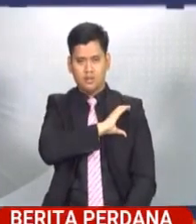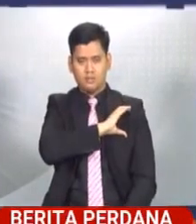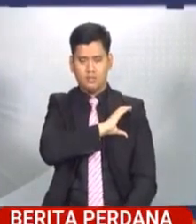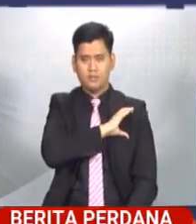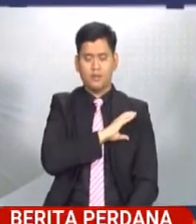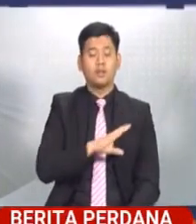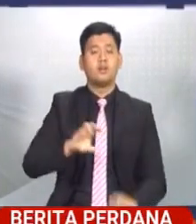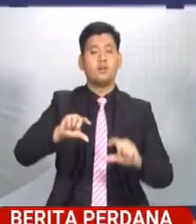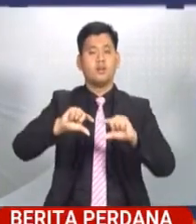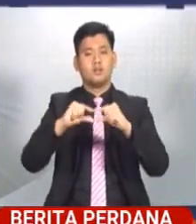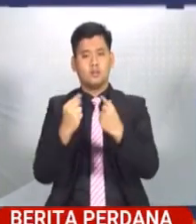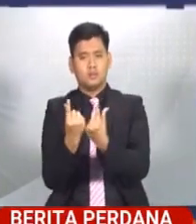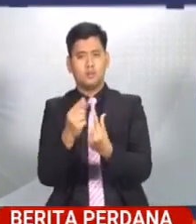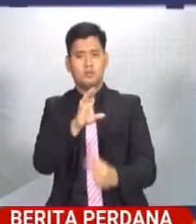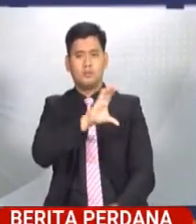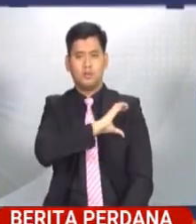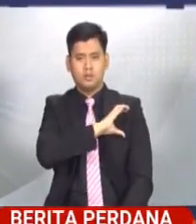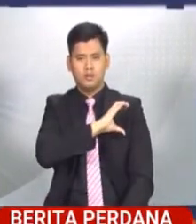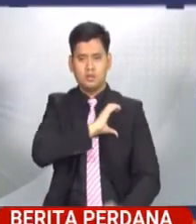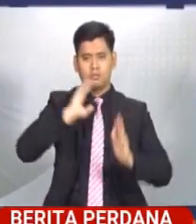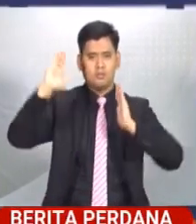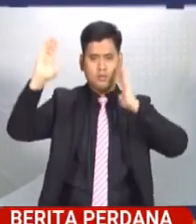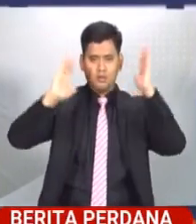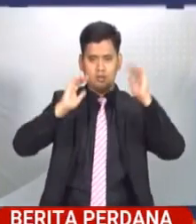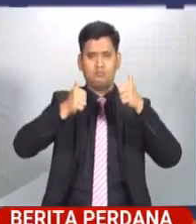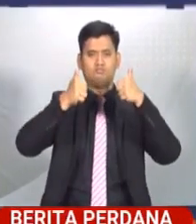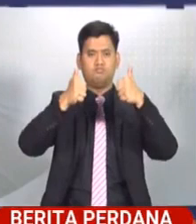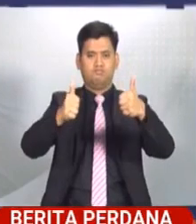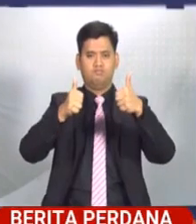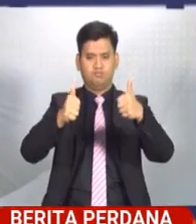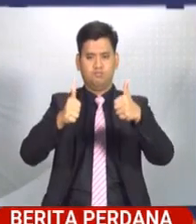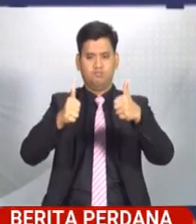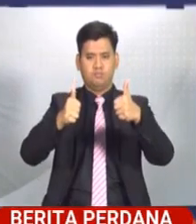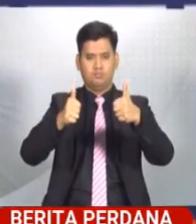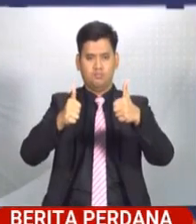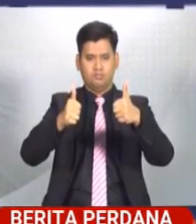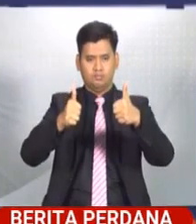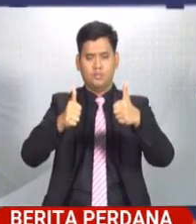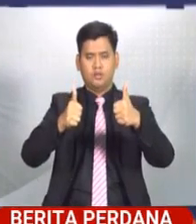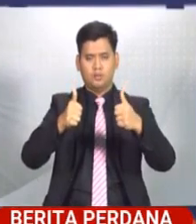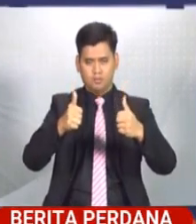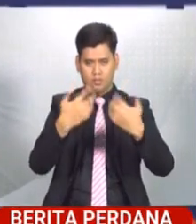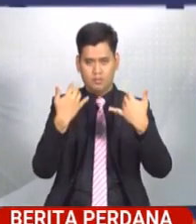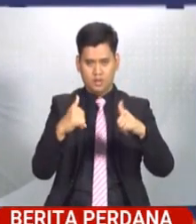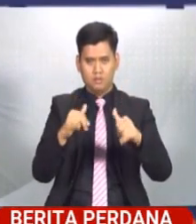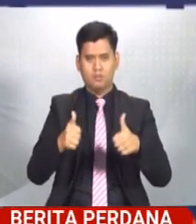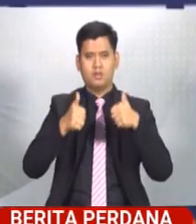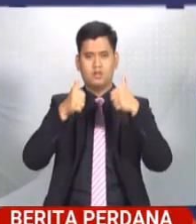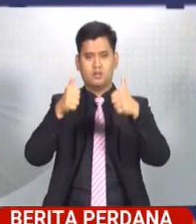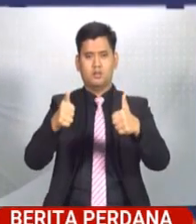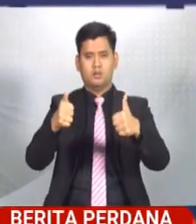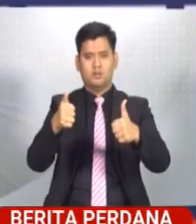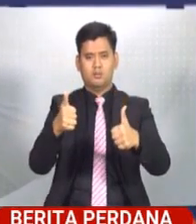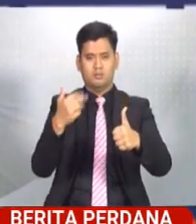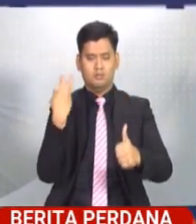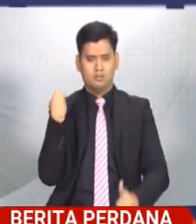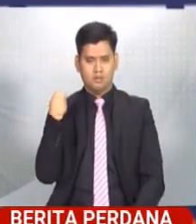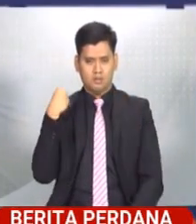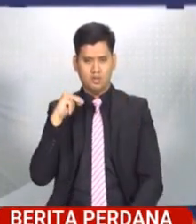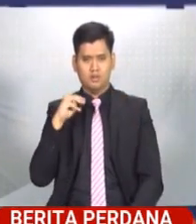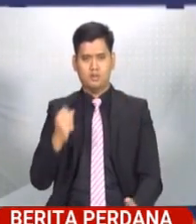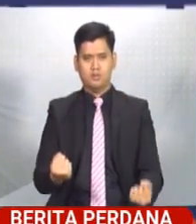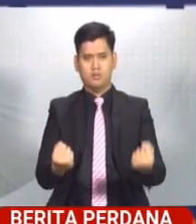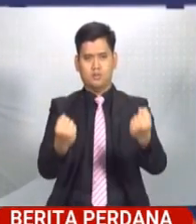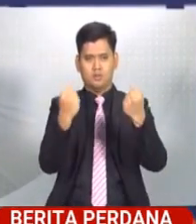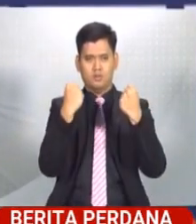PDRM is a very organized team. They are ordered, they shift very well, they press strong. And